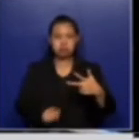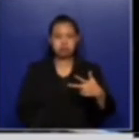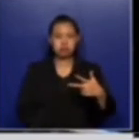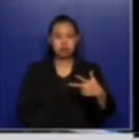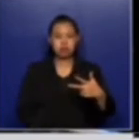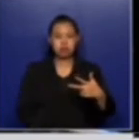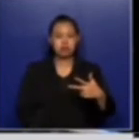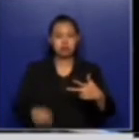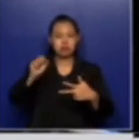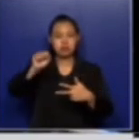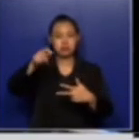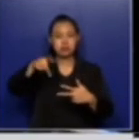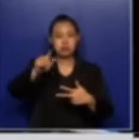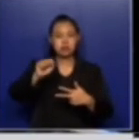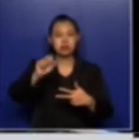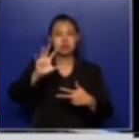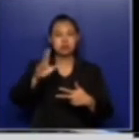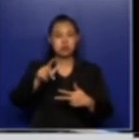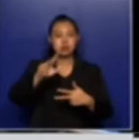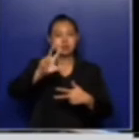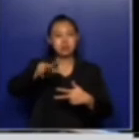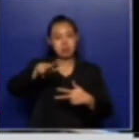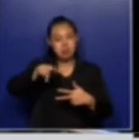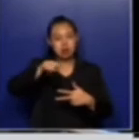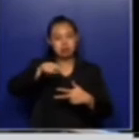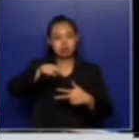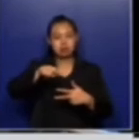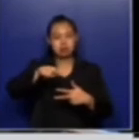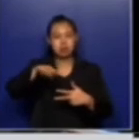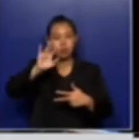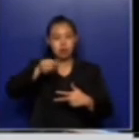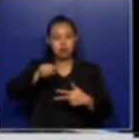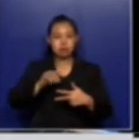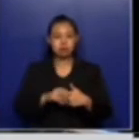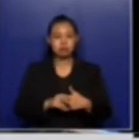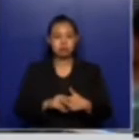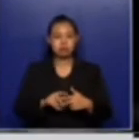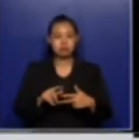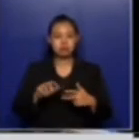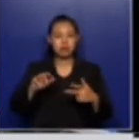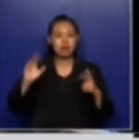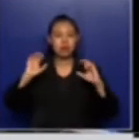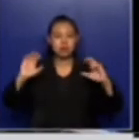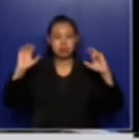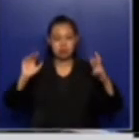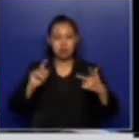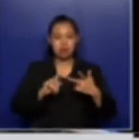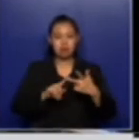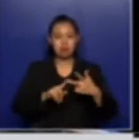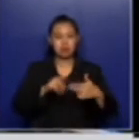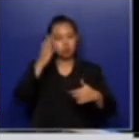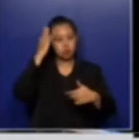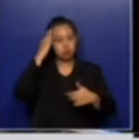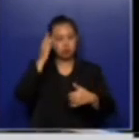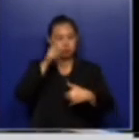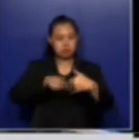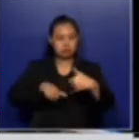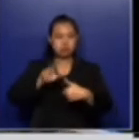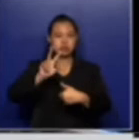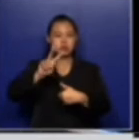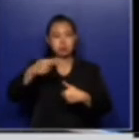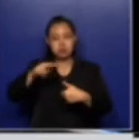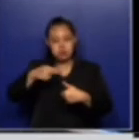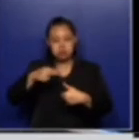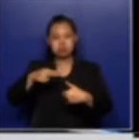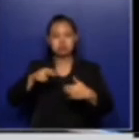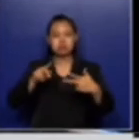กันสุขภาพนี่ก็ประมาณ 3,000 กว่าบาทถ้าพูดถึงสวัสดิการของข้าราชการต่อหัวนี่ก็ประมาณ 20,000 กว่าบาท